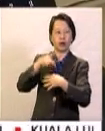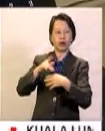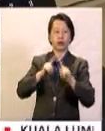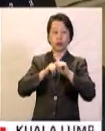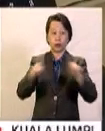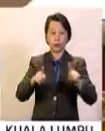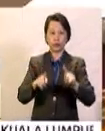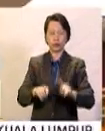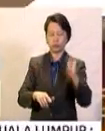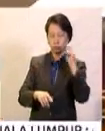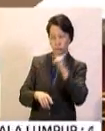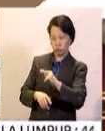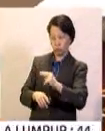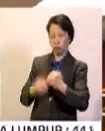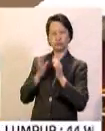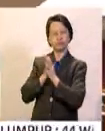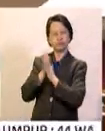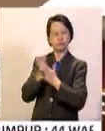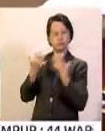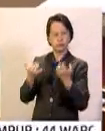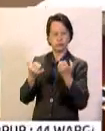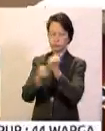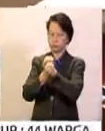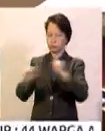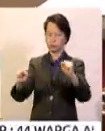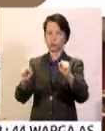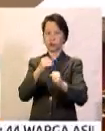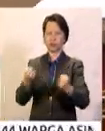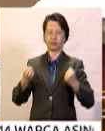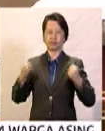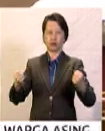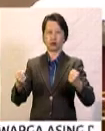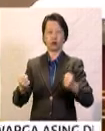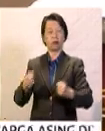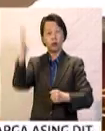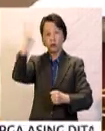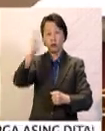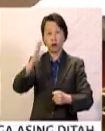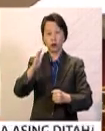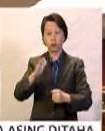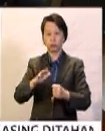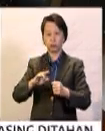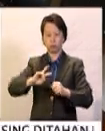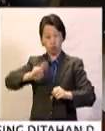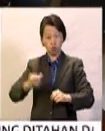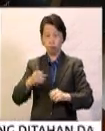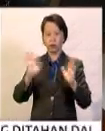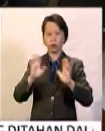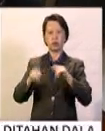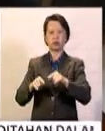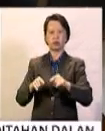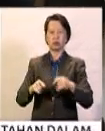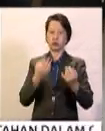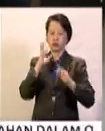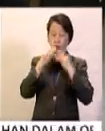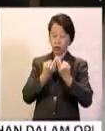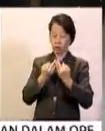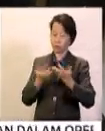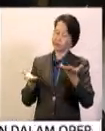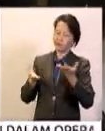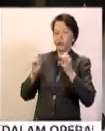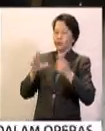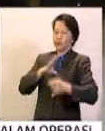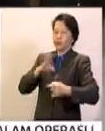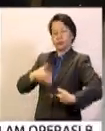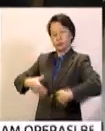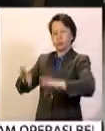Bagaimanapun, melihat kesungguhan menyediakan persiapan serta tekad yang tidak pernah berganjak, mereka akhirnya akur dan bersetuju